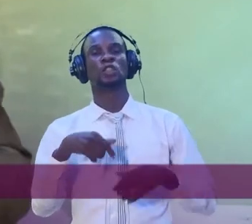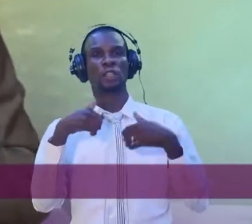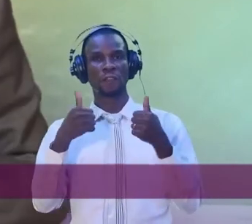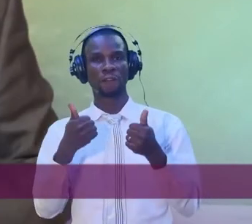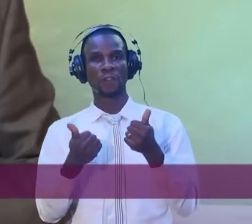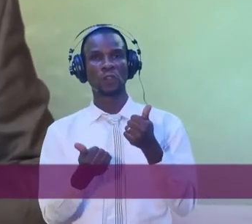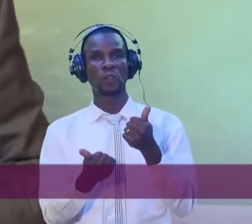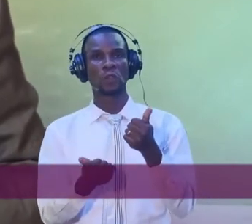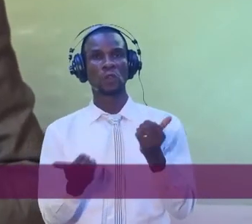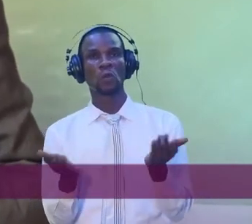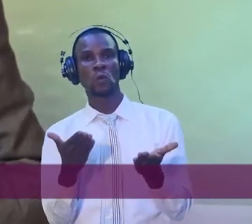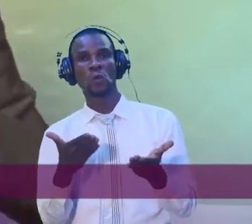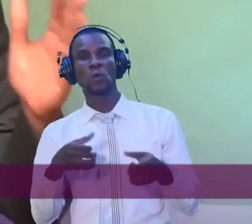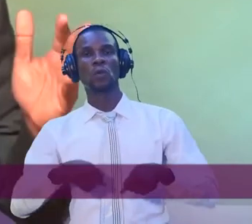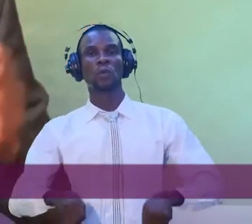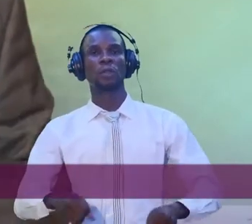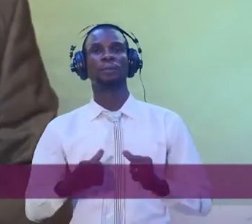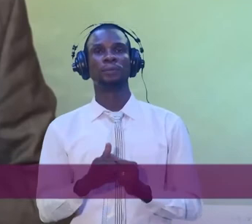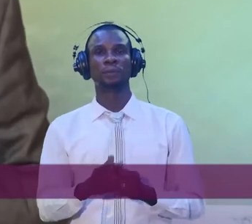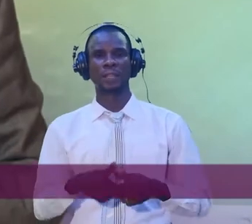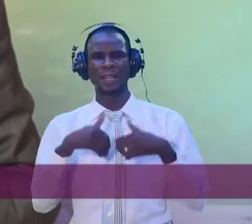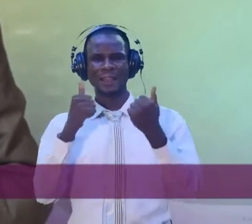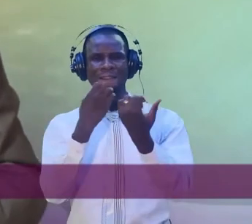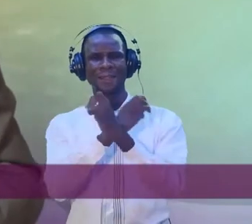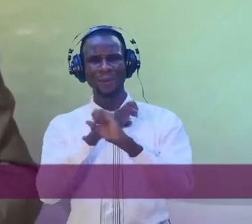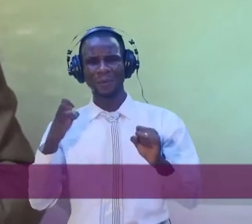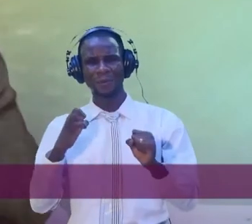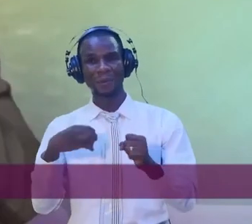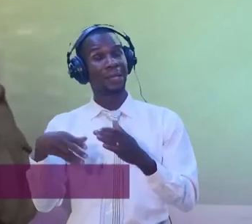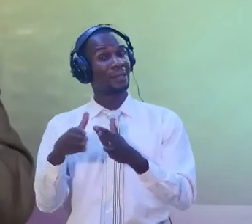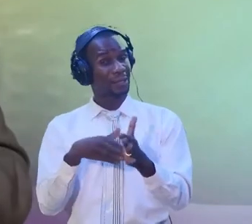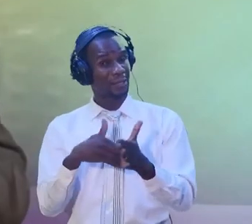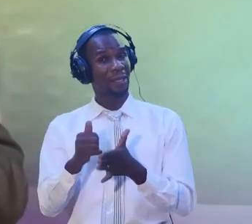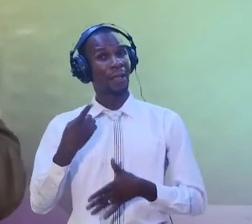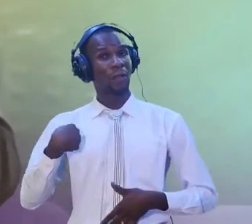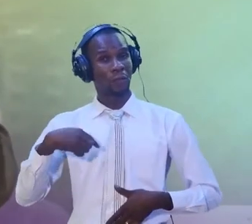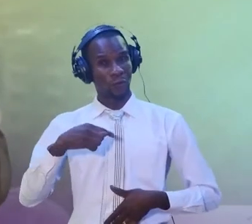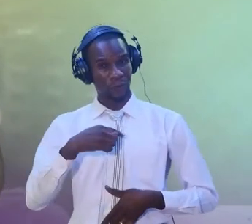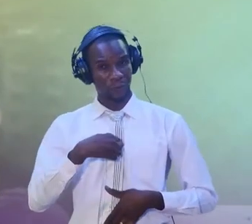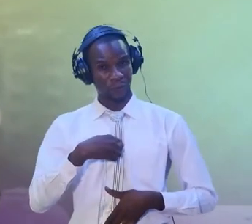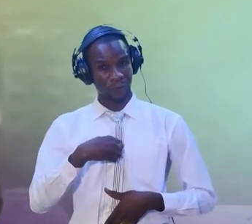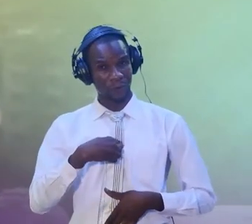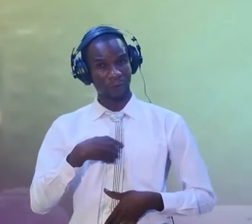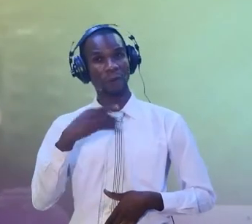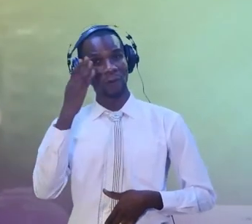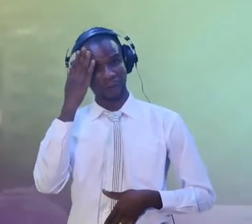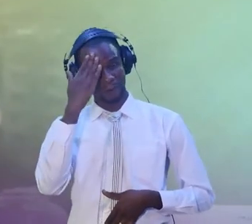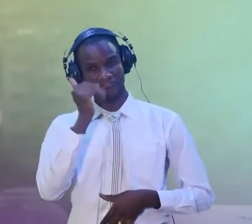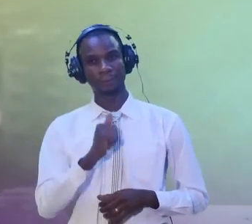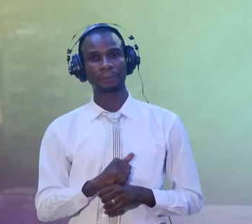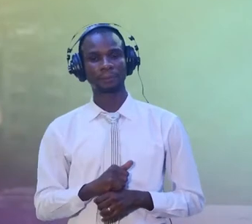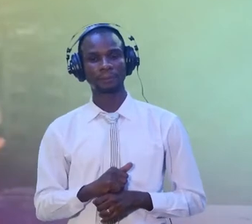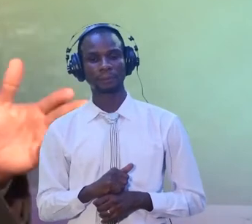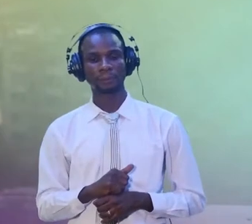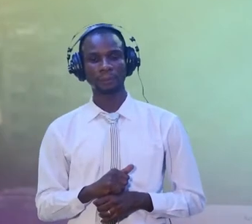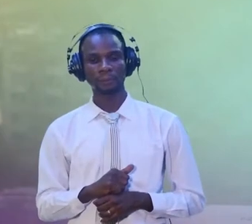Ni swala la uzima wala mauti, kwa sababu inahatarisha